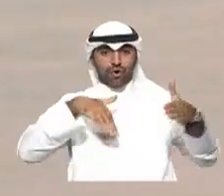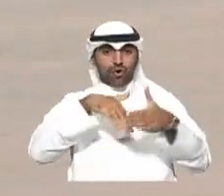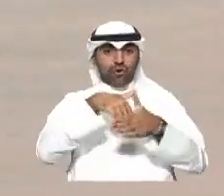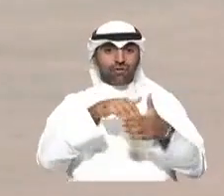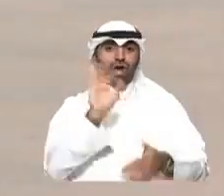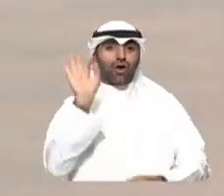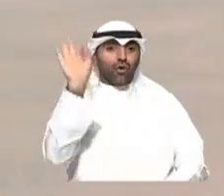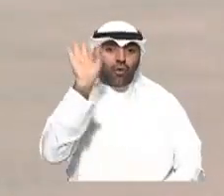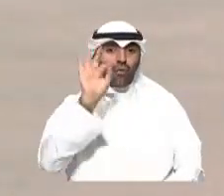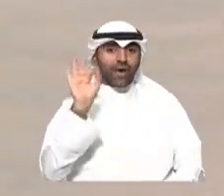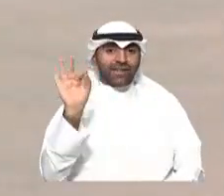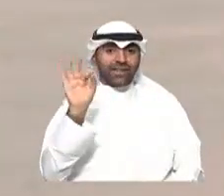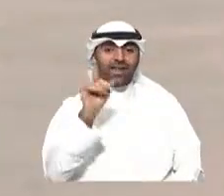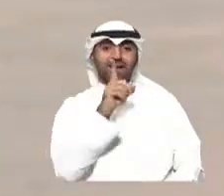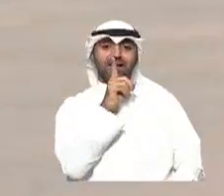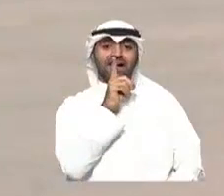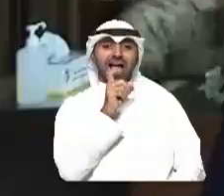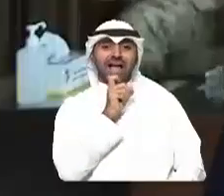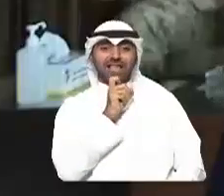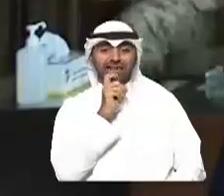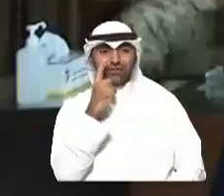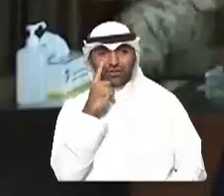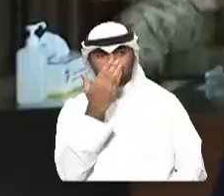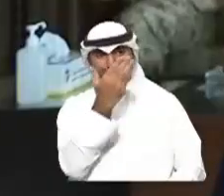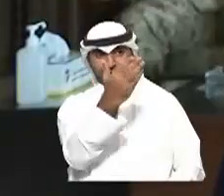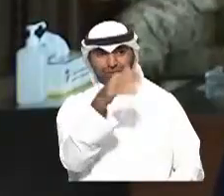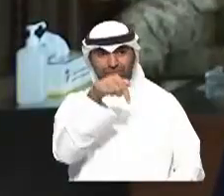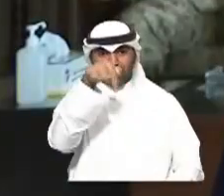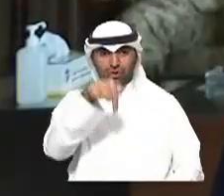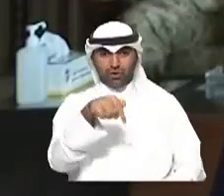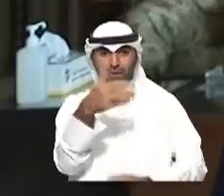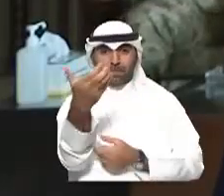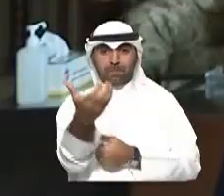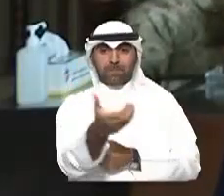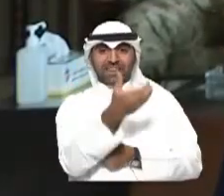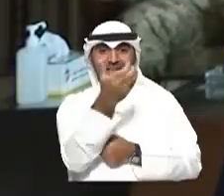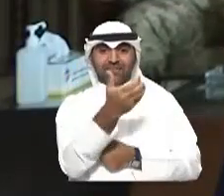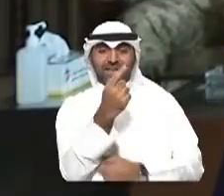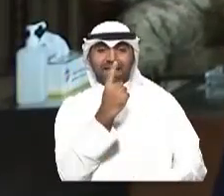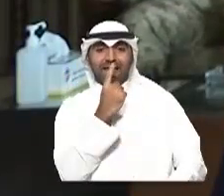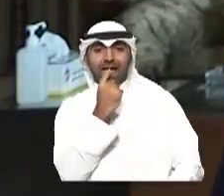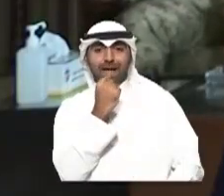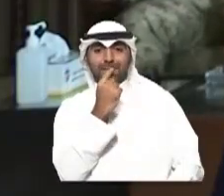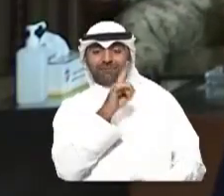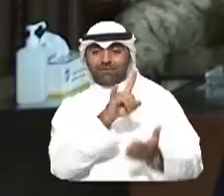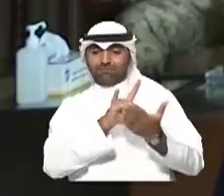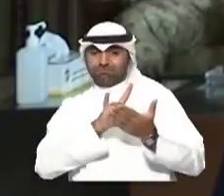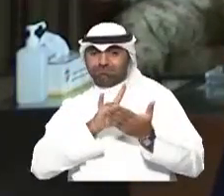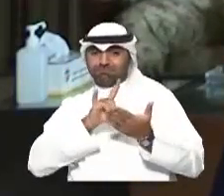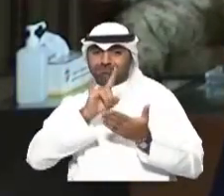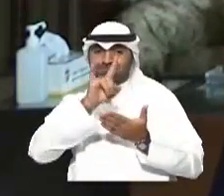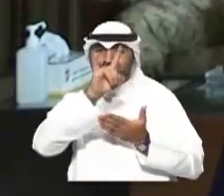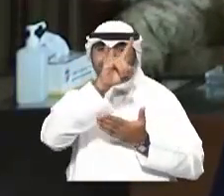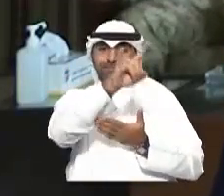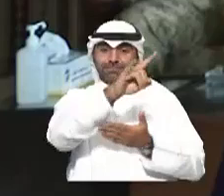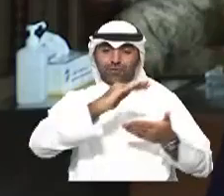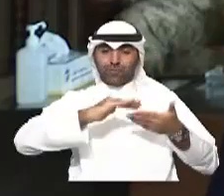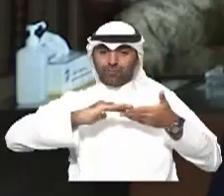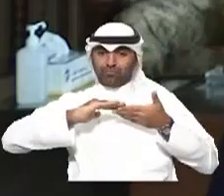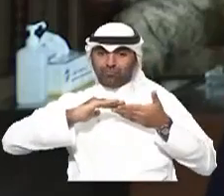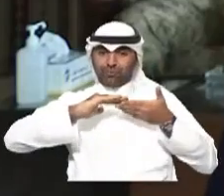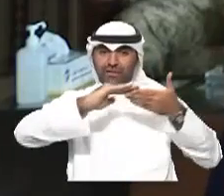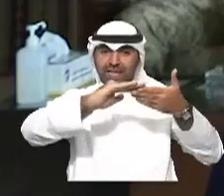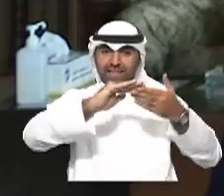كأس العالم والمقامة هناك. بتكليف من سيدي النائب الأول لرئيس مجلس الوزراء وزير